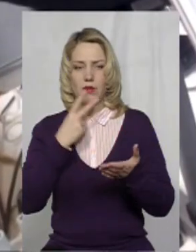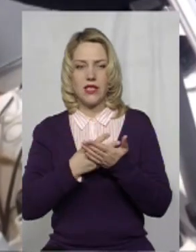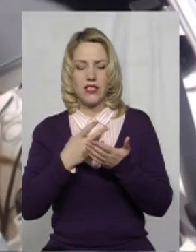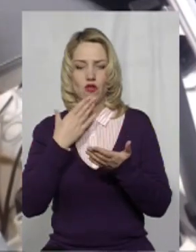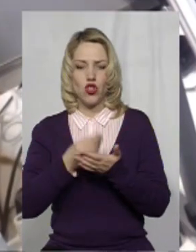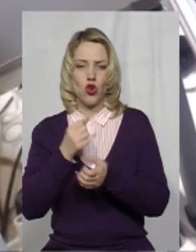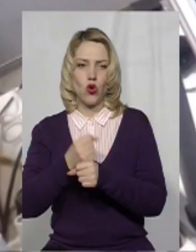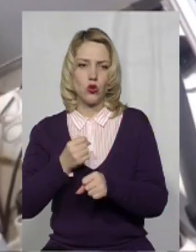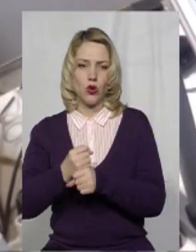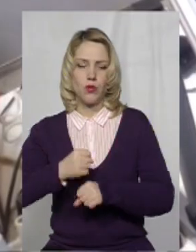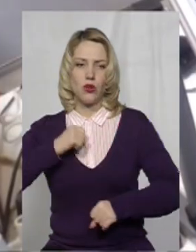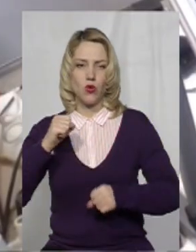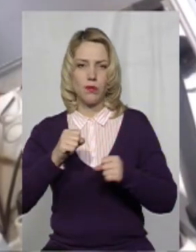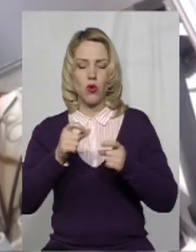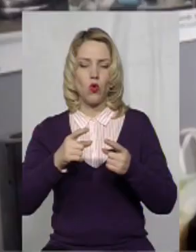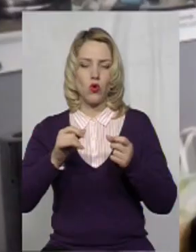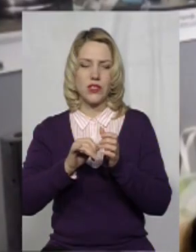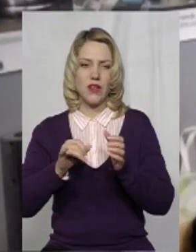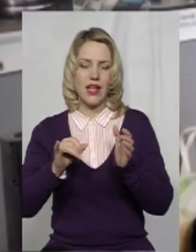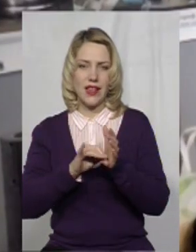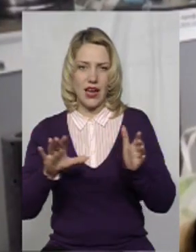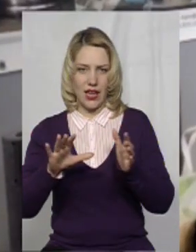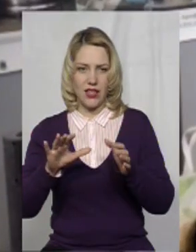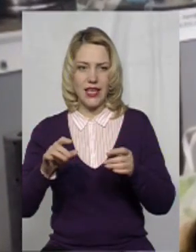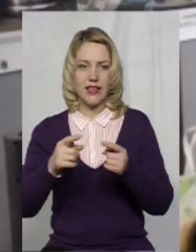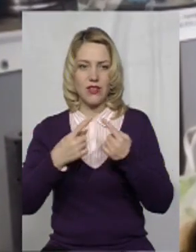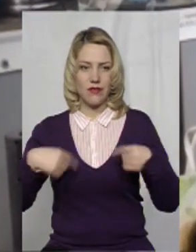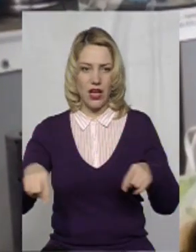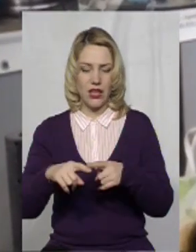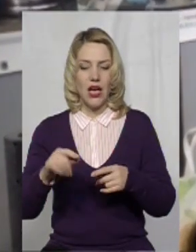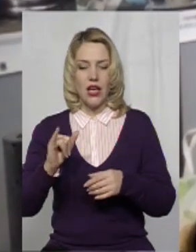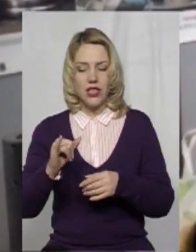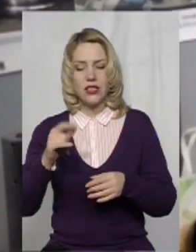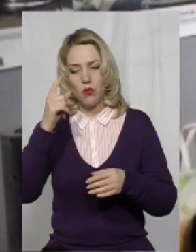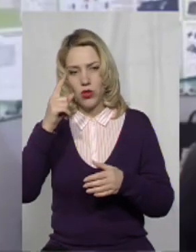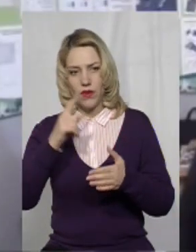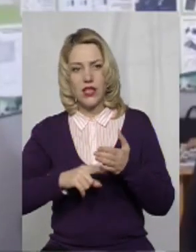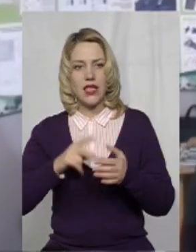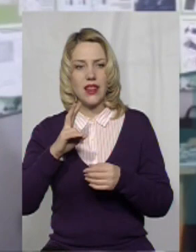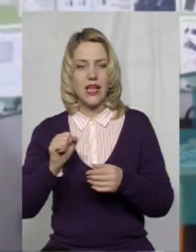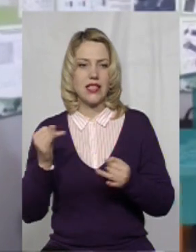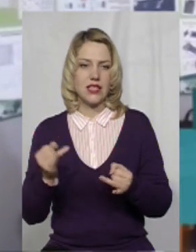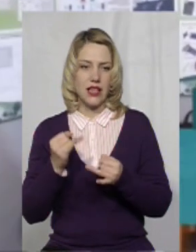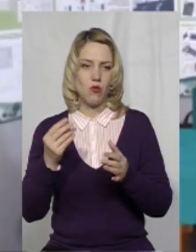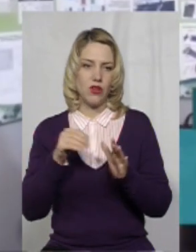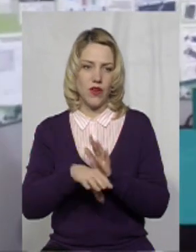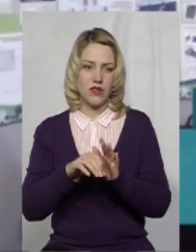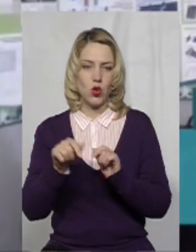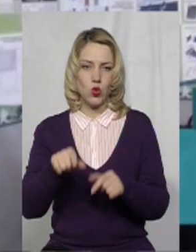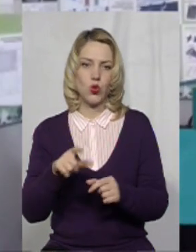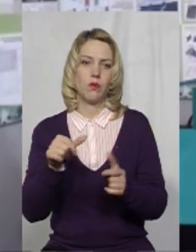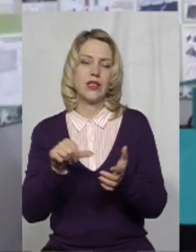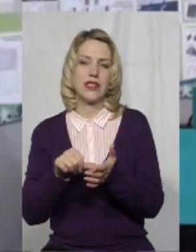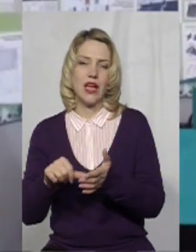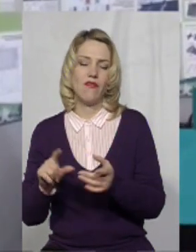своїх колег у сфері енергетики і енергоощадних технологій. Та, каже, сподівається на зацікавленість інвесторів. Тут представлені,